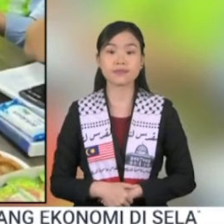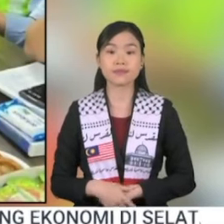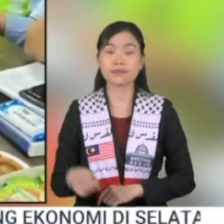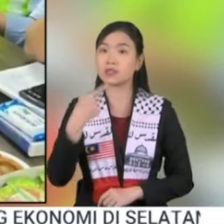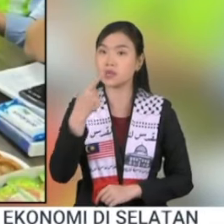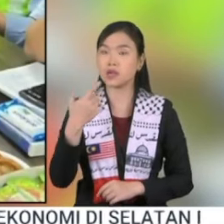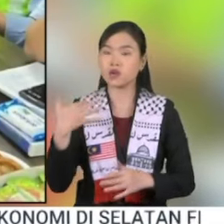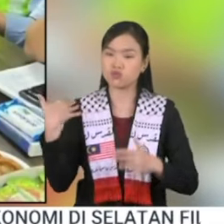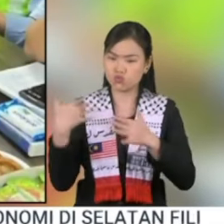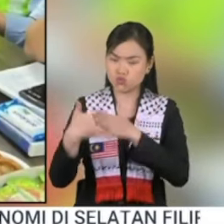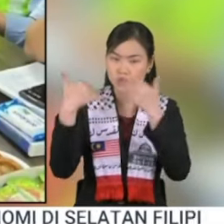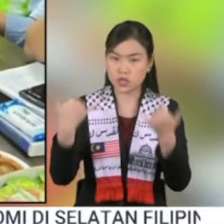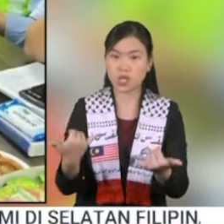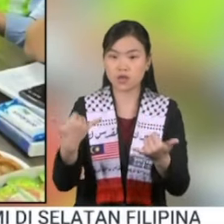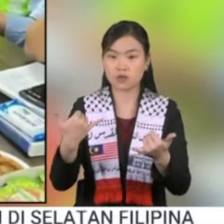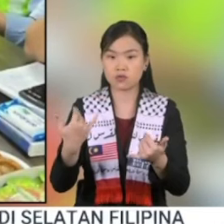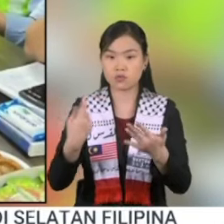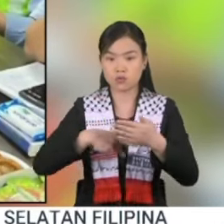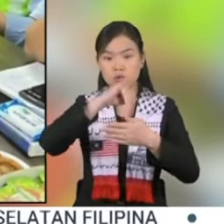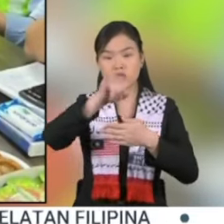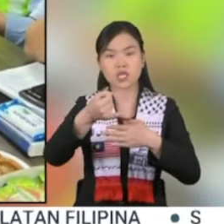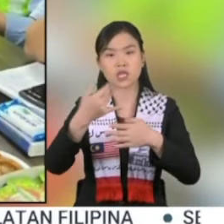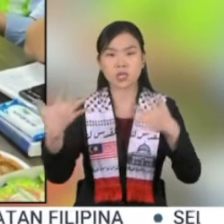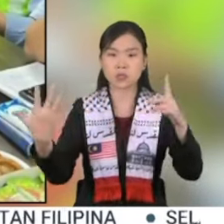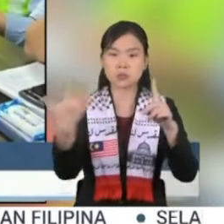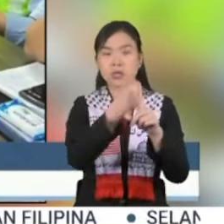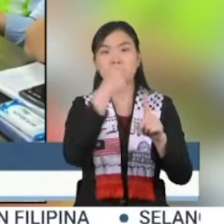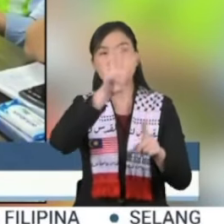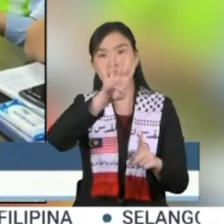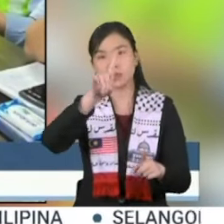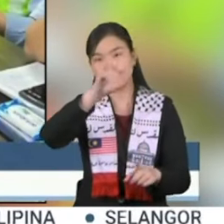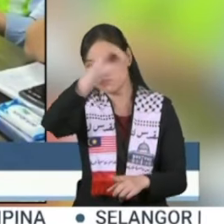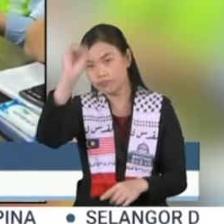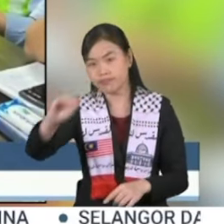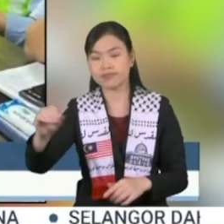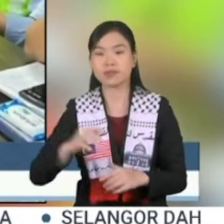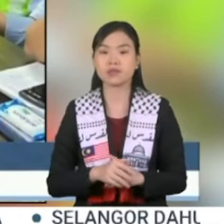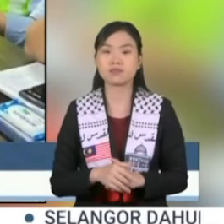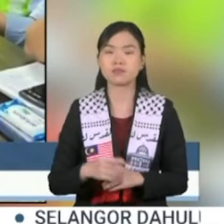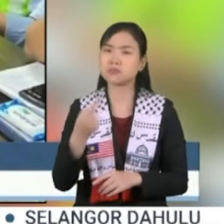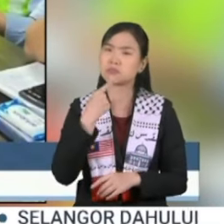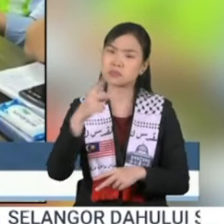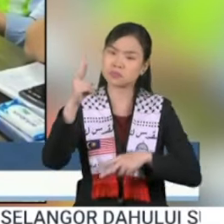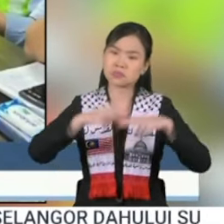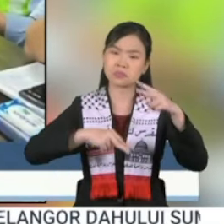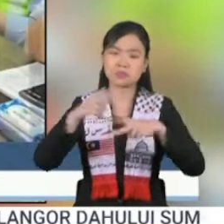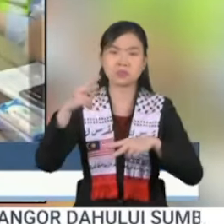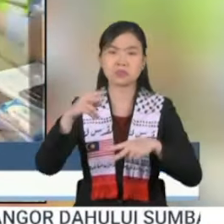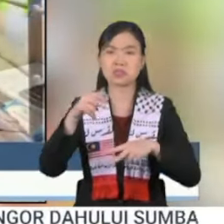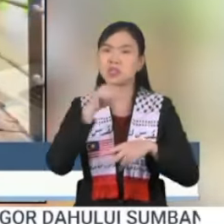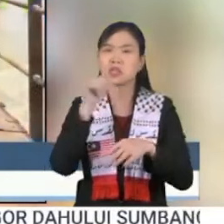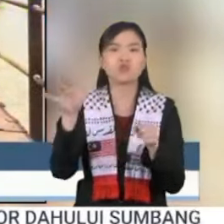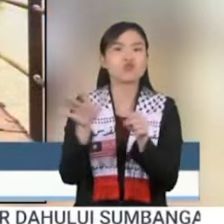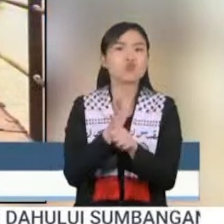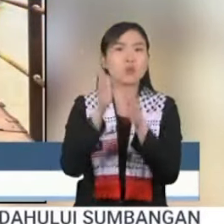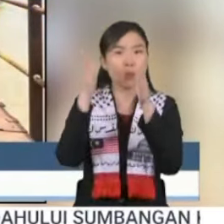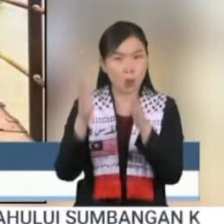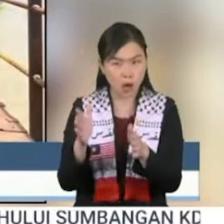Katanya setakat ini projek berkenaan mencapai 41% siap. Beliau difahamkan kontraktor berdepan kekurangan tenaga kerja dan